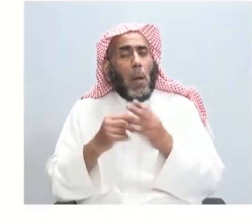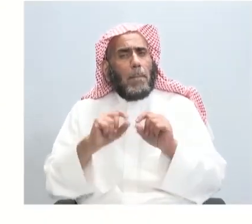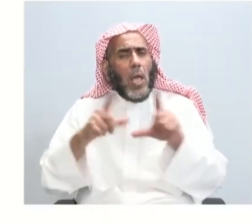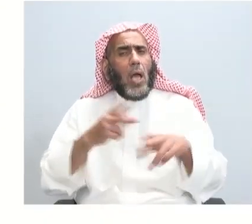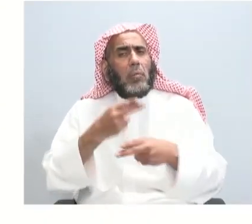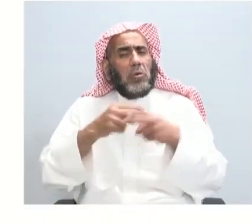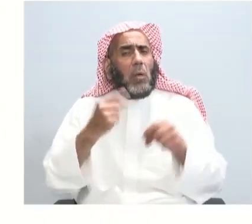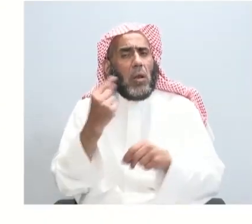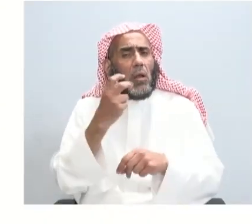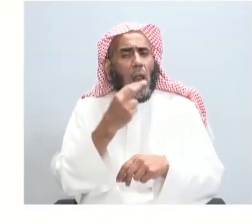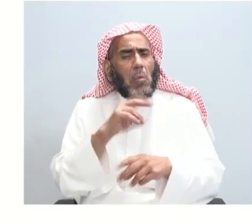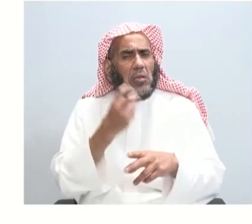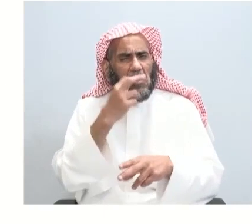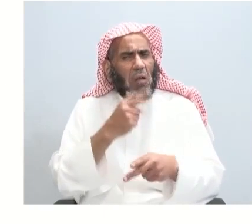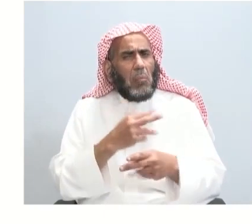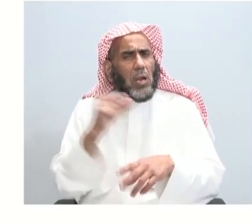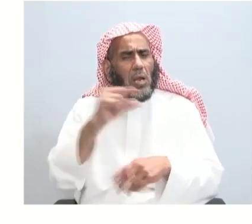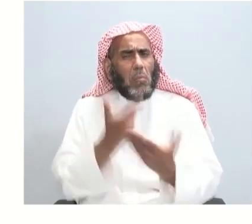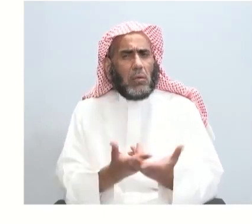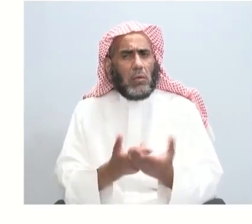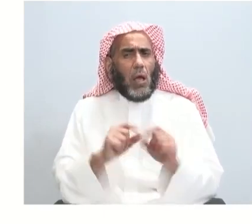إعراب الكلمات، ما رأيكم؟